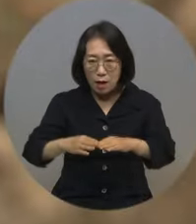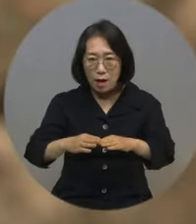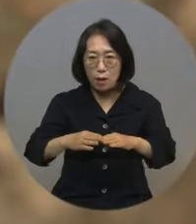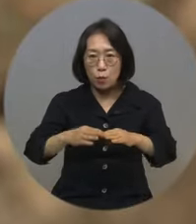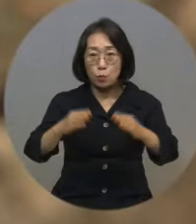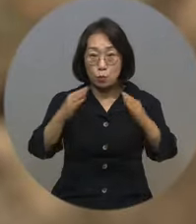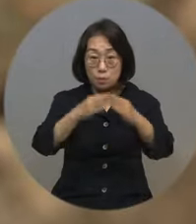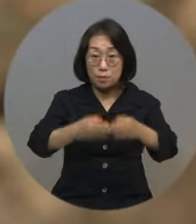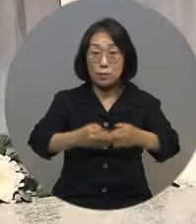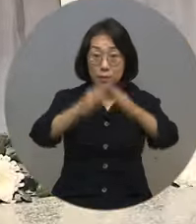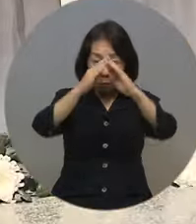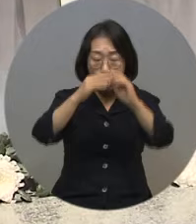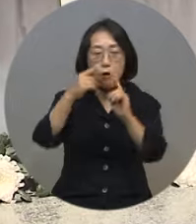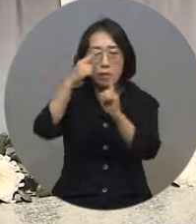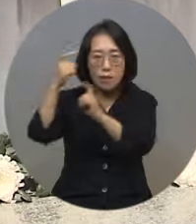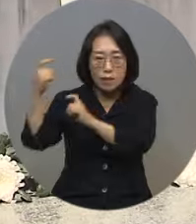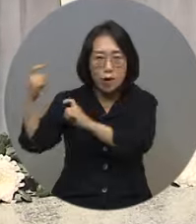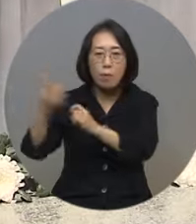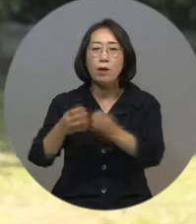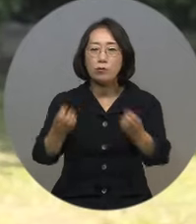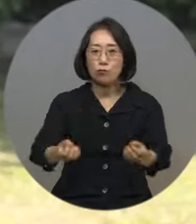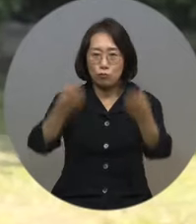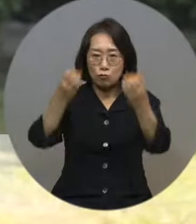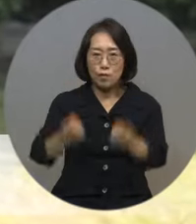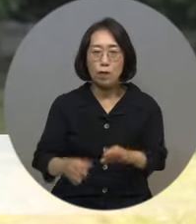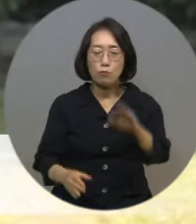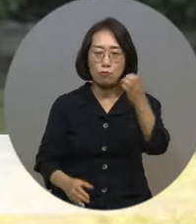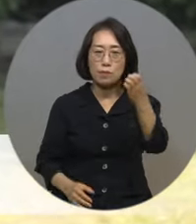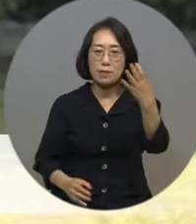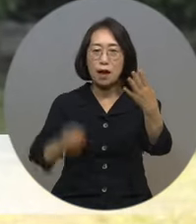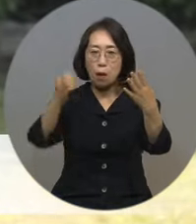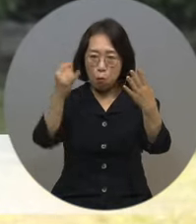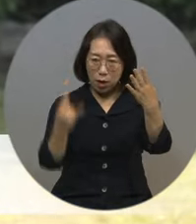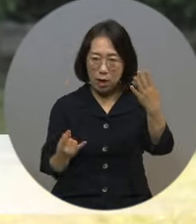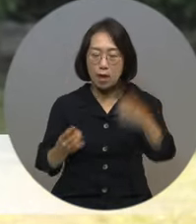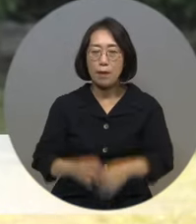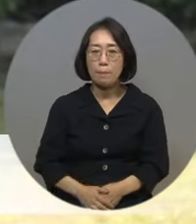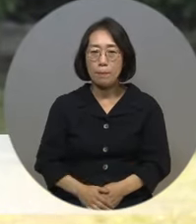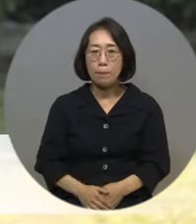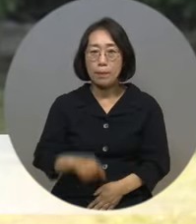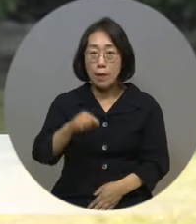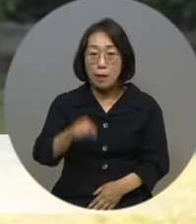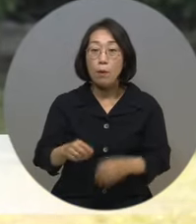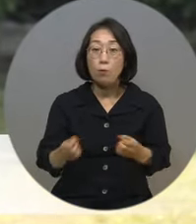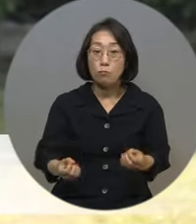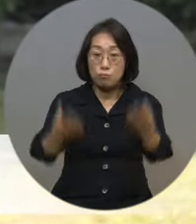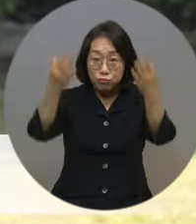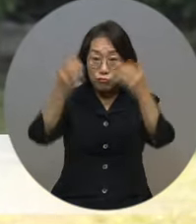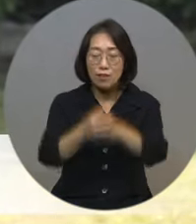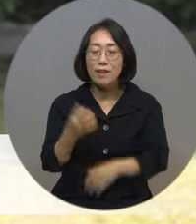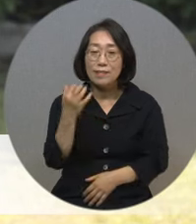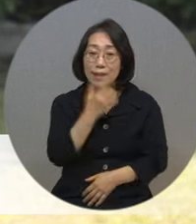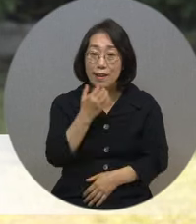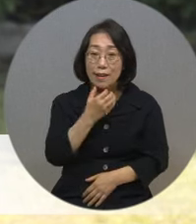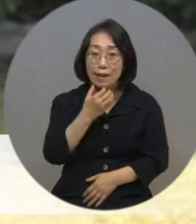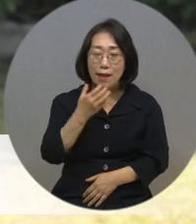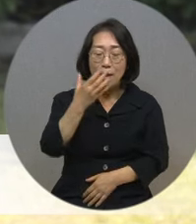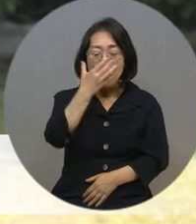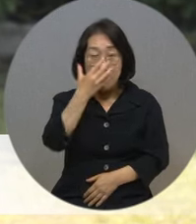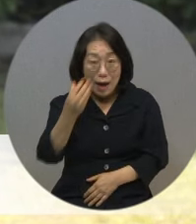올해 94회째를 맞았습니다. 이번 춘향제는 춘향 컬러에 반하다라는